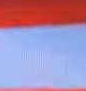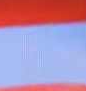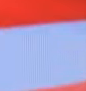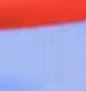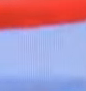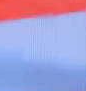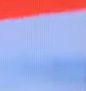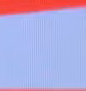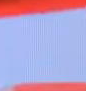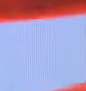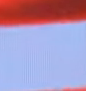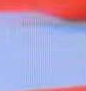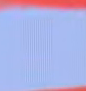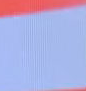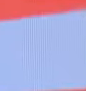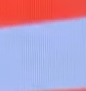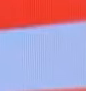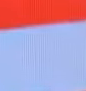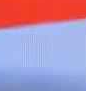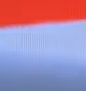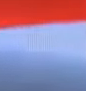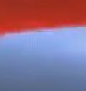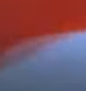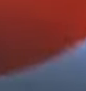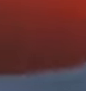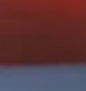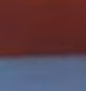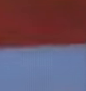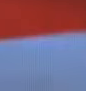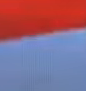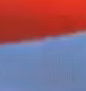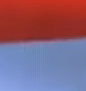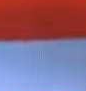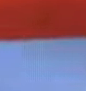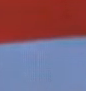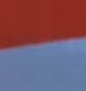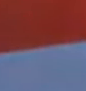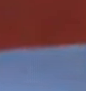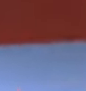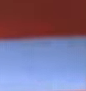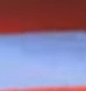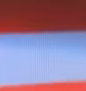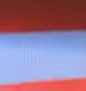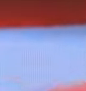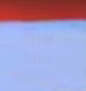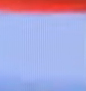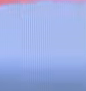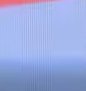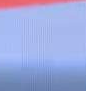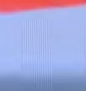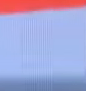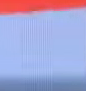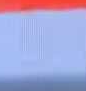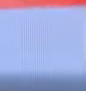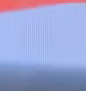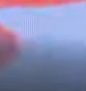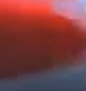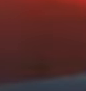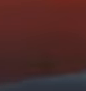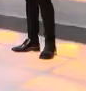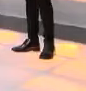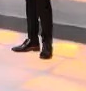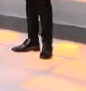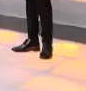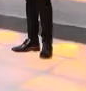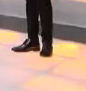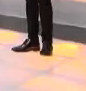serta pihak Jabatan Penerangan untuk kita menyemarakkan sambutan Bulan Kebangsaan, Hari Malaysia dan kempen Kibar Jalur Gemilang. Ya, apa